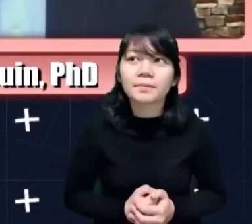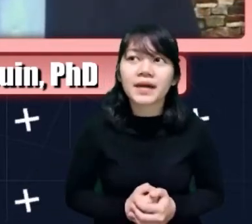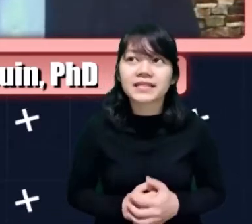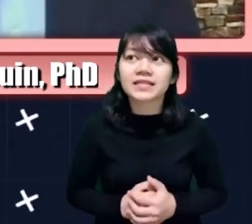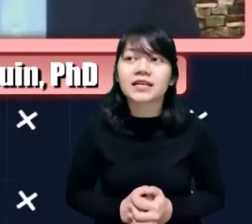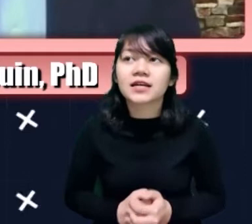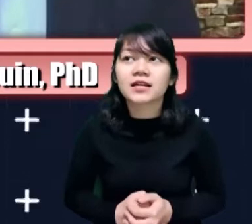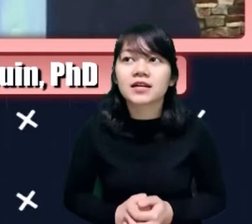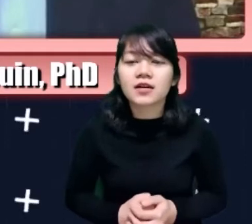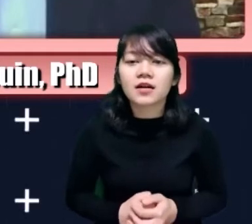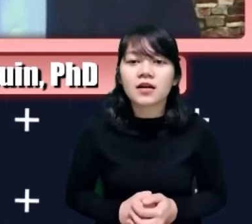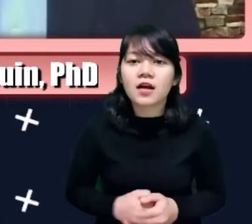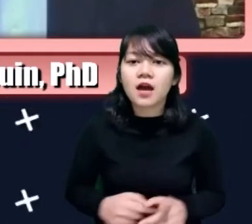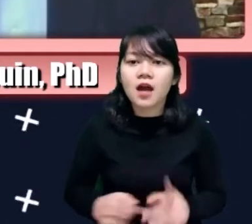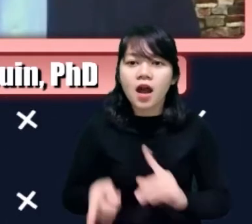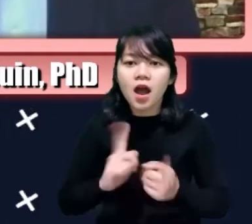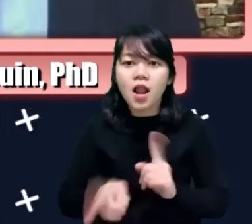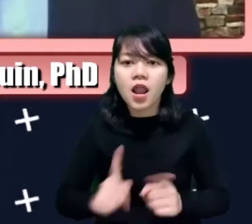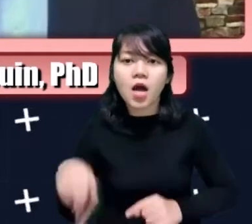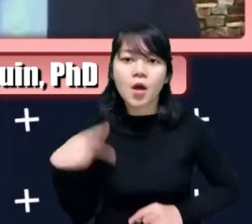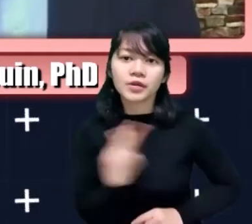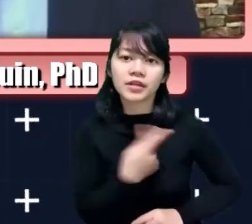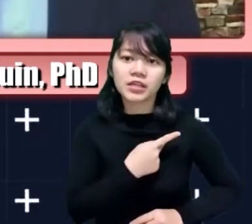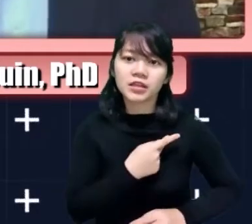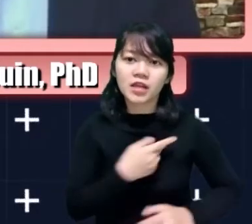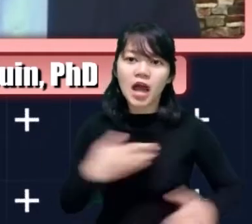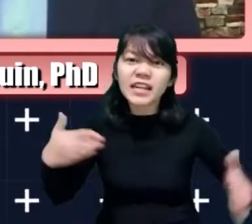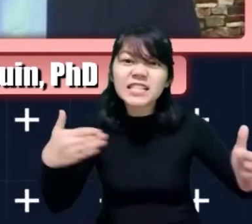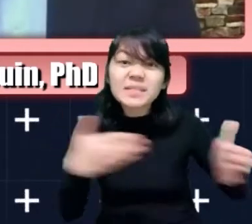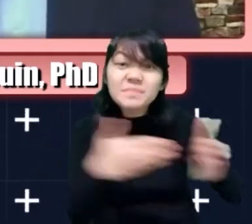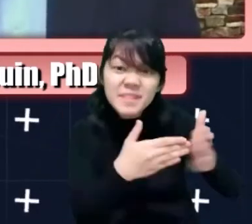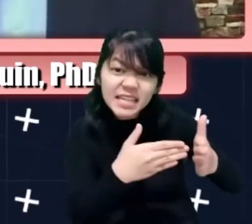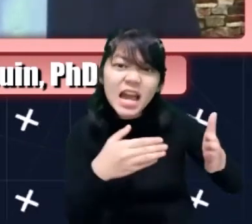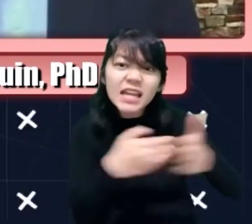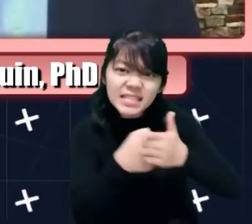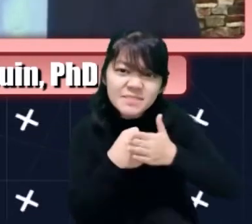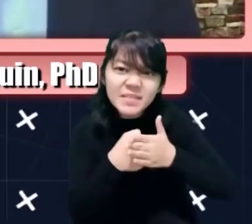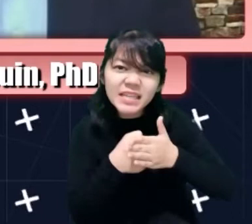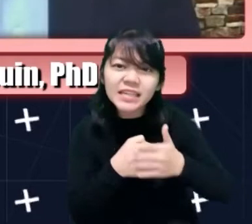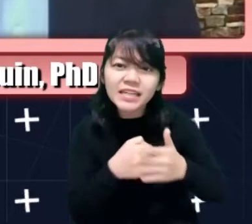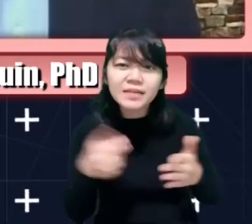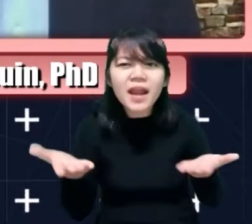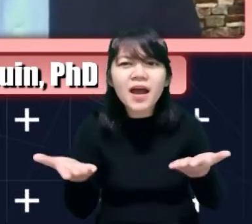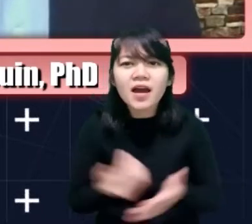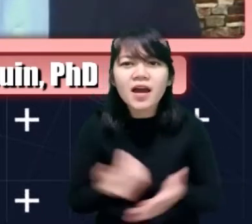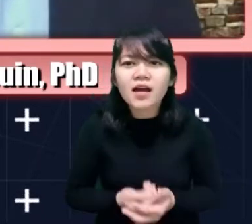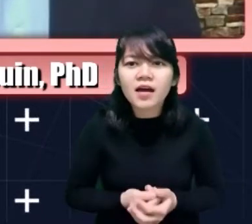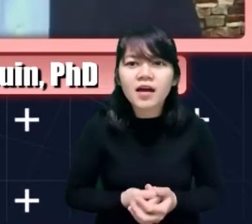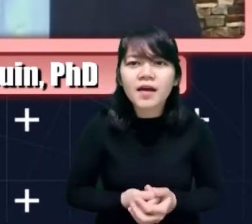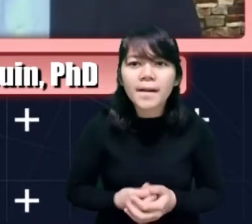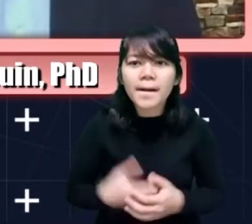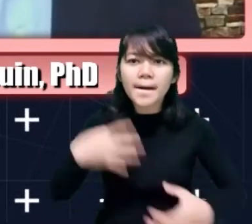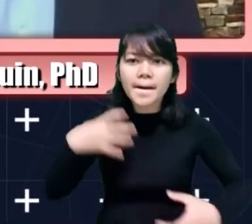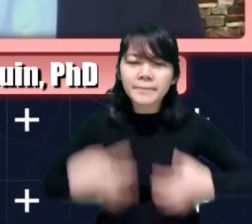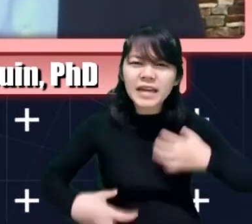orang menyembelih binatang contohnya kambing, domba atau lembu, binatang-binatang yang halal yang Tuhan